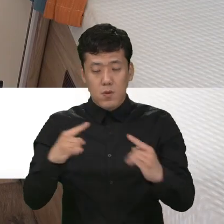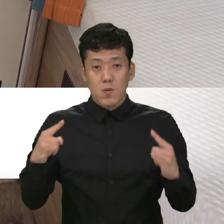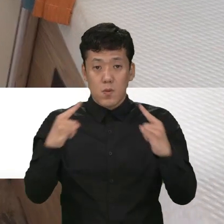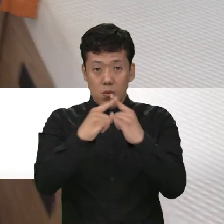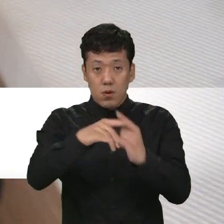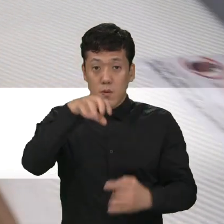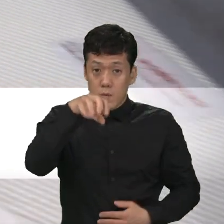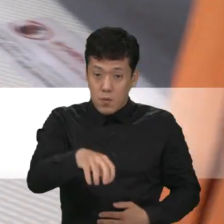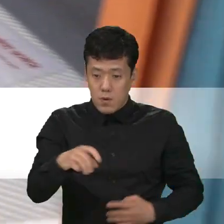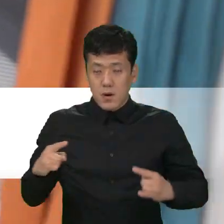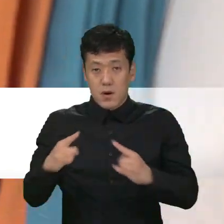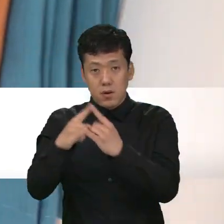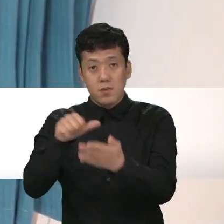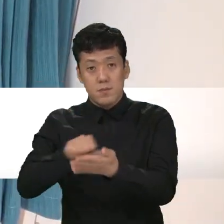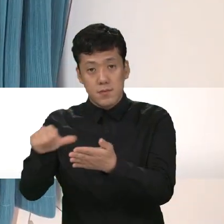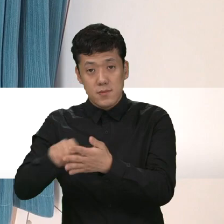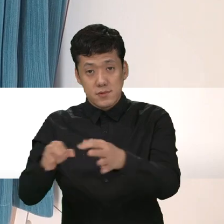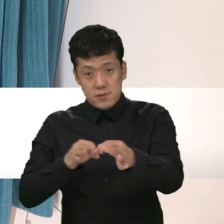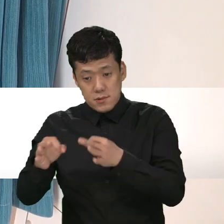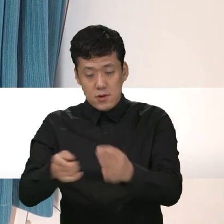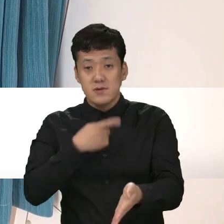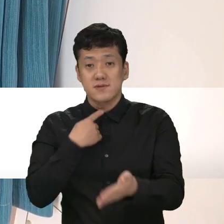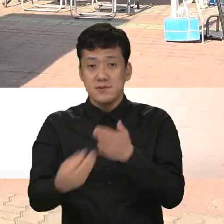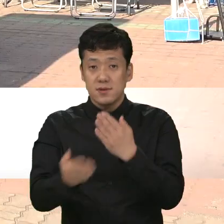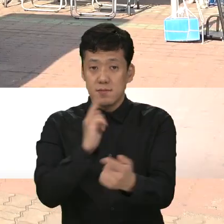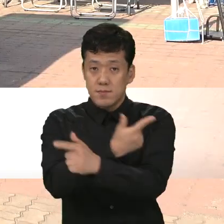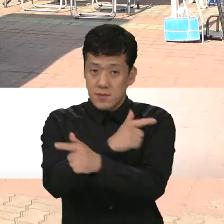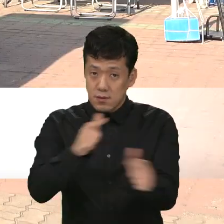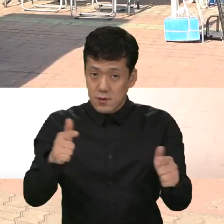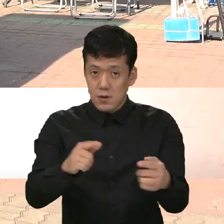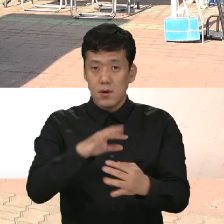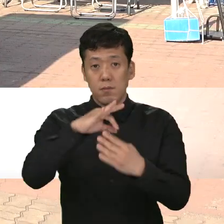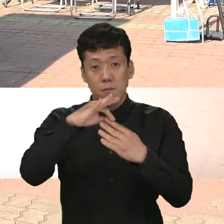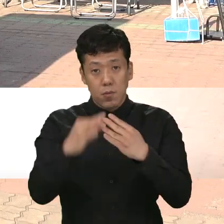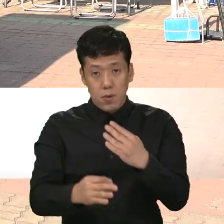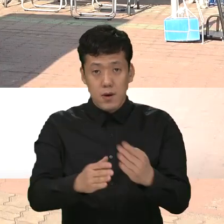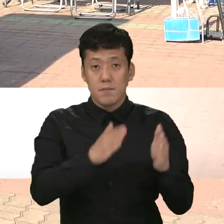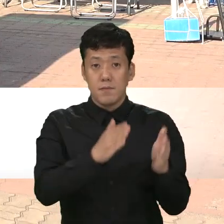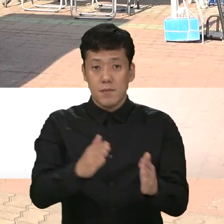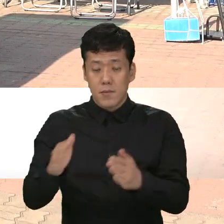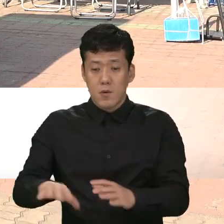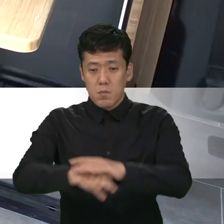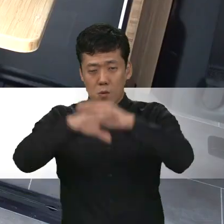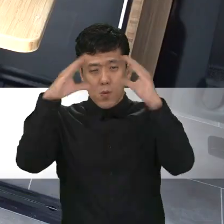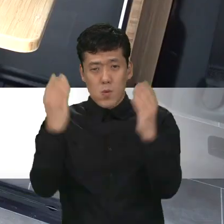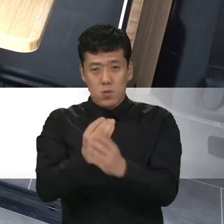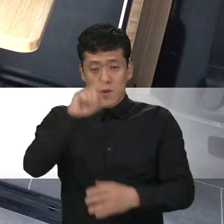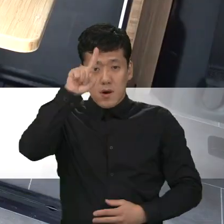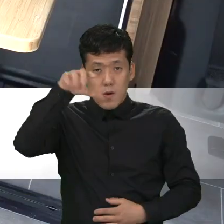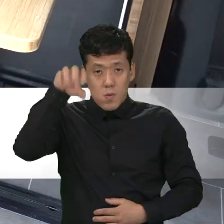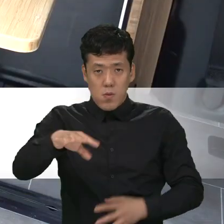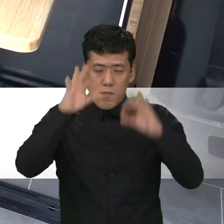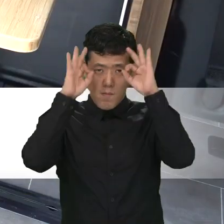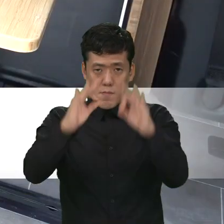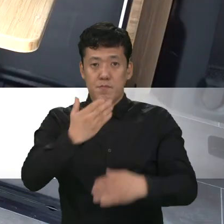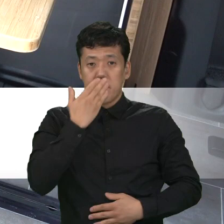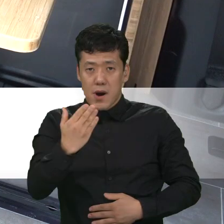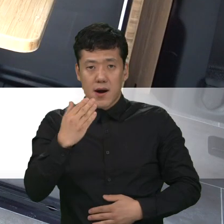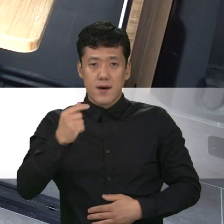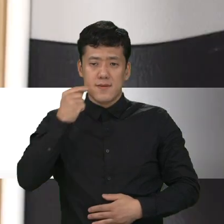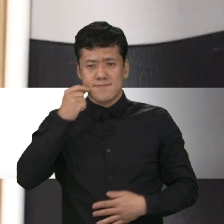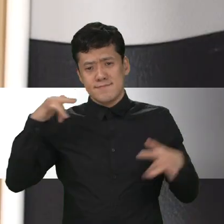페어 아트 체험 등 다채로운 프로그램이 마련돼 캠핑의 모든 것을 한 자리에서 만나볼 수 있도록 하며